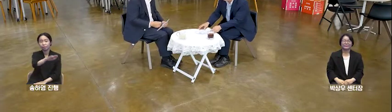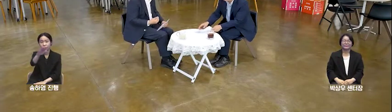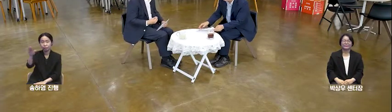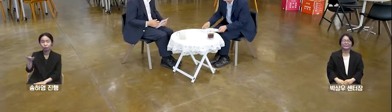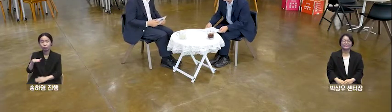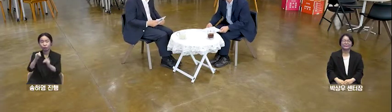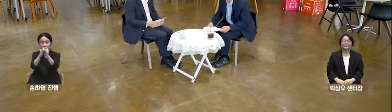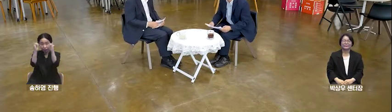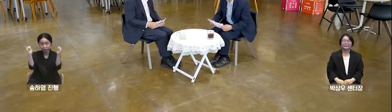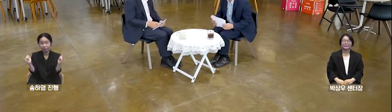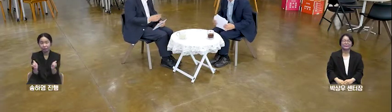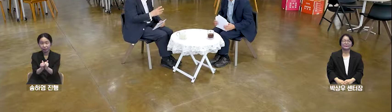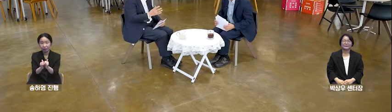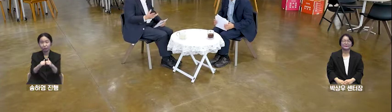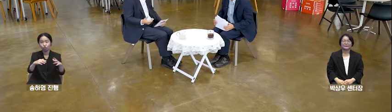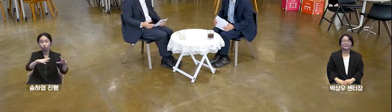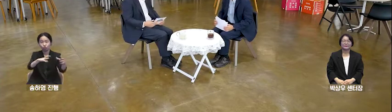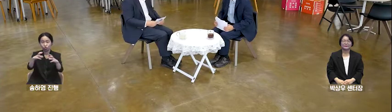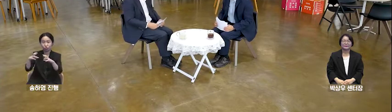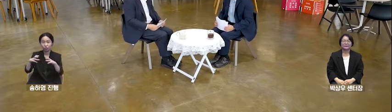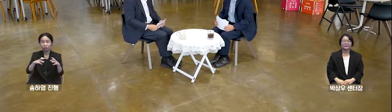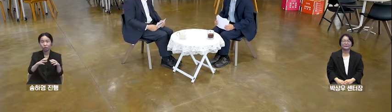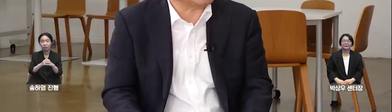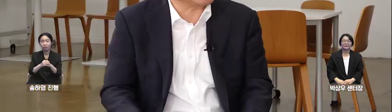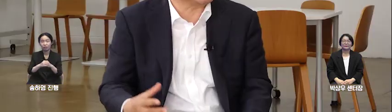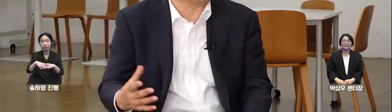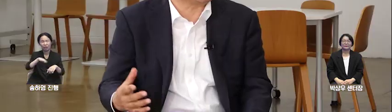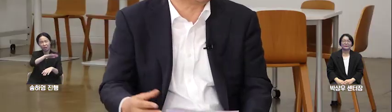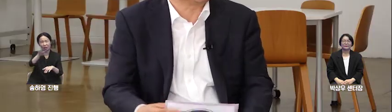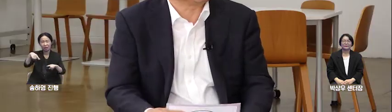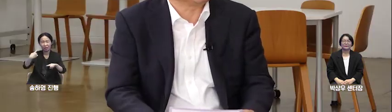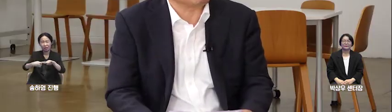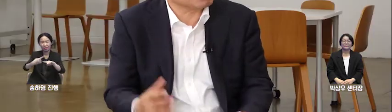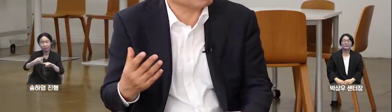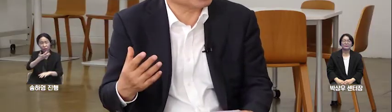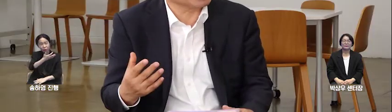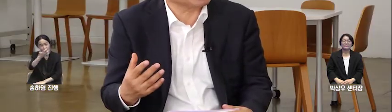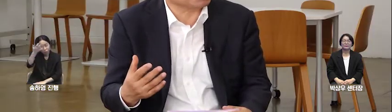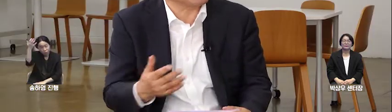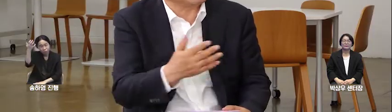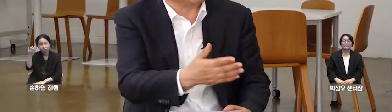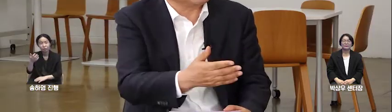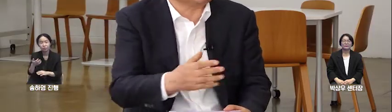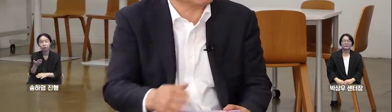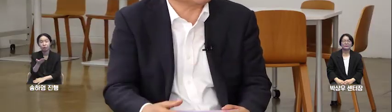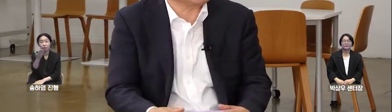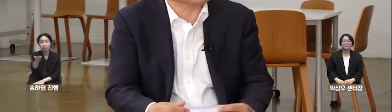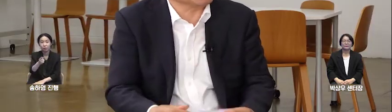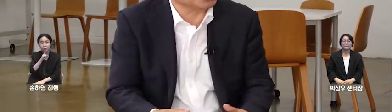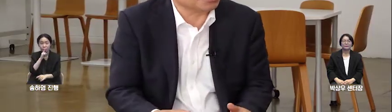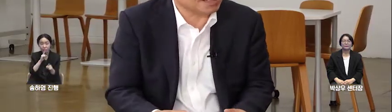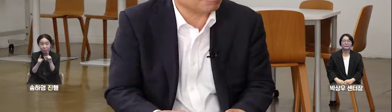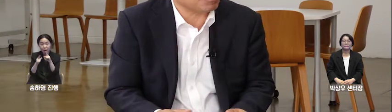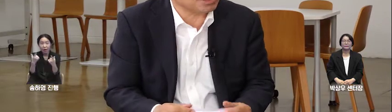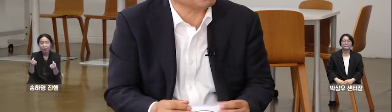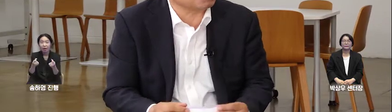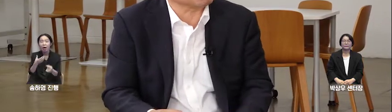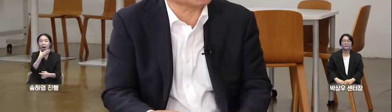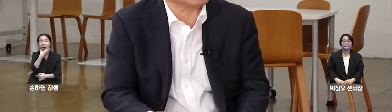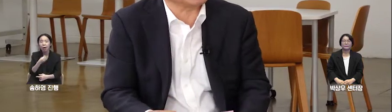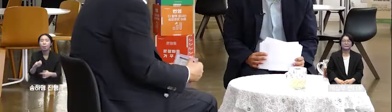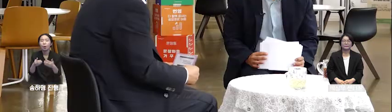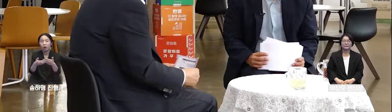우리 사회, 국가 뭐 다 마찬가지지만 꿈꾸는 게 정말 지금 말씀하신 분들처럼